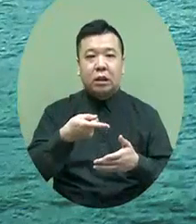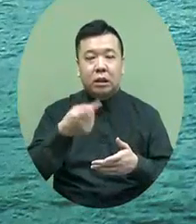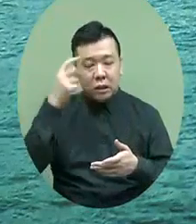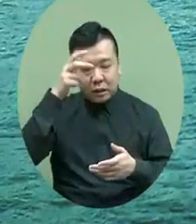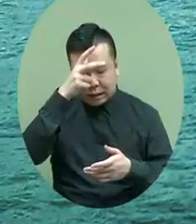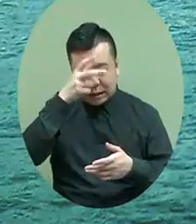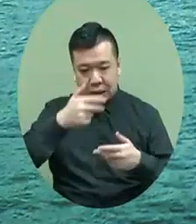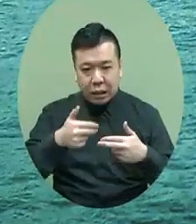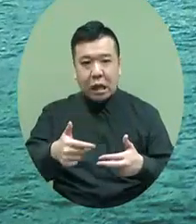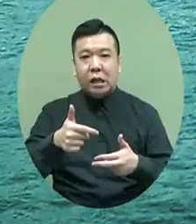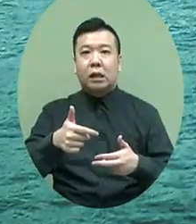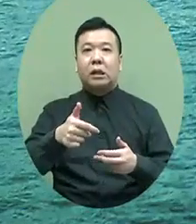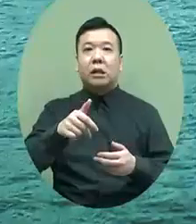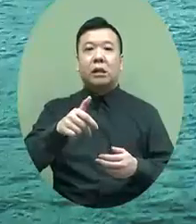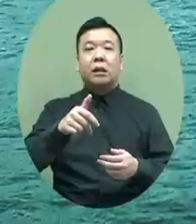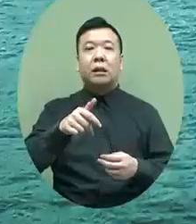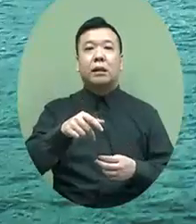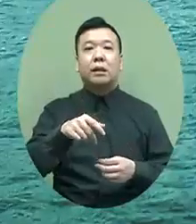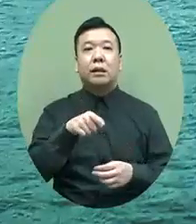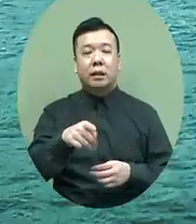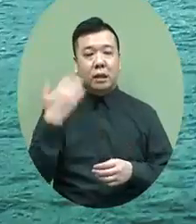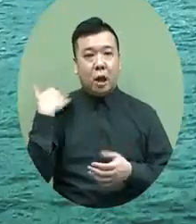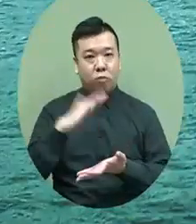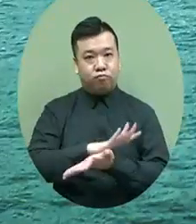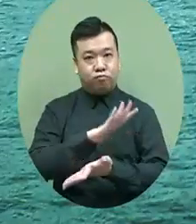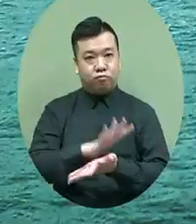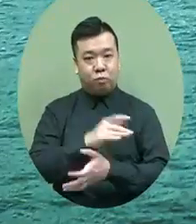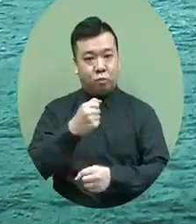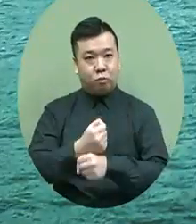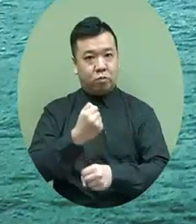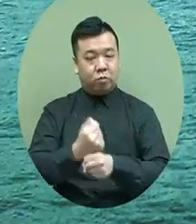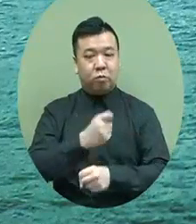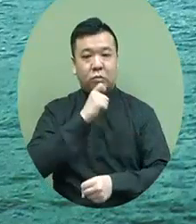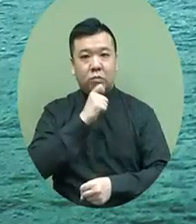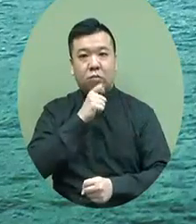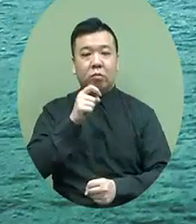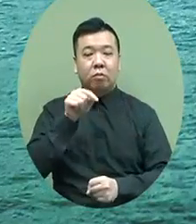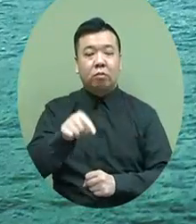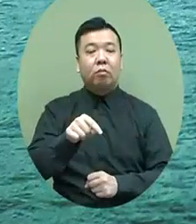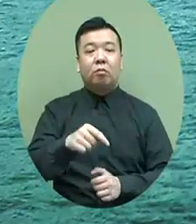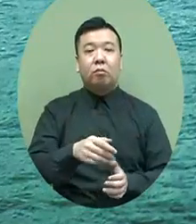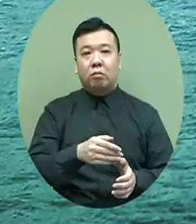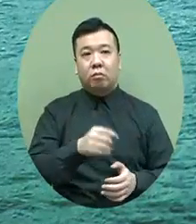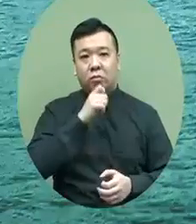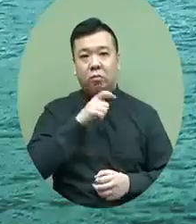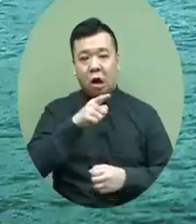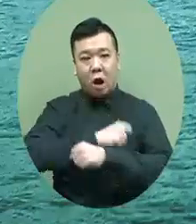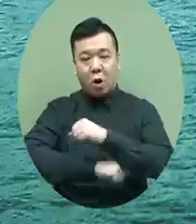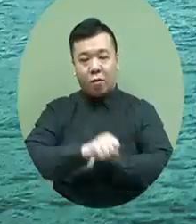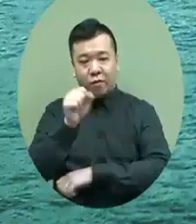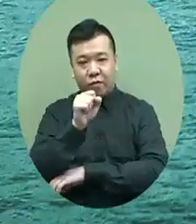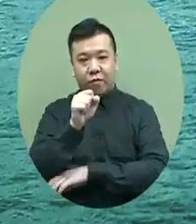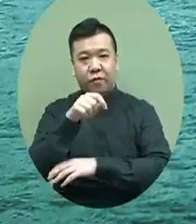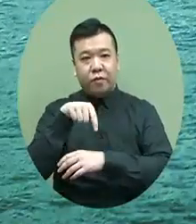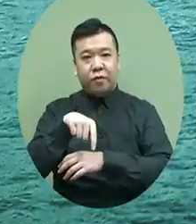啦，同埋喺政策上佢有一啲嘅過往嘅經驗、工作 等等咧，都係